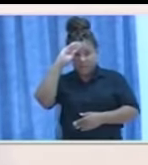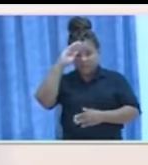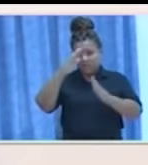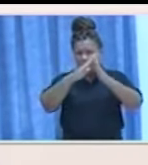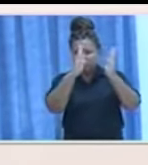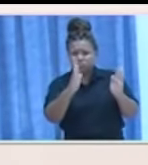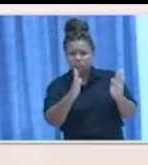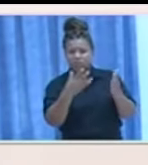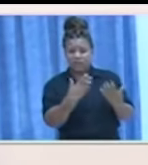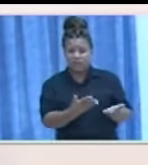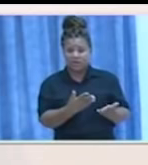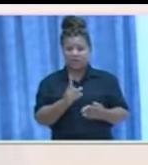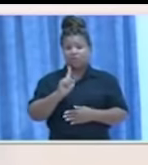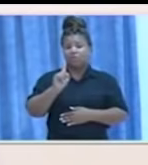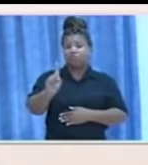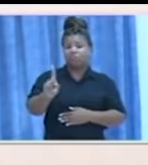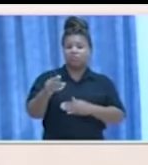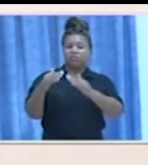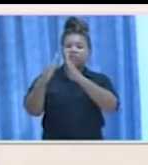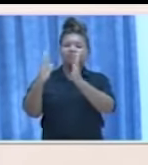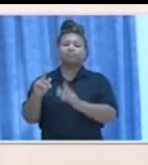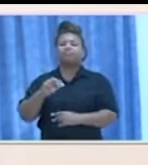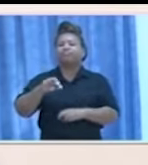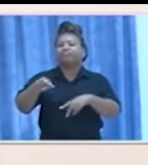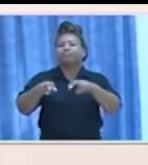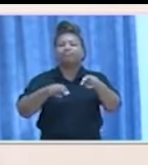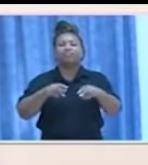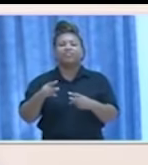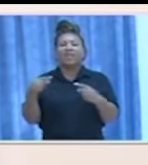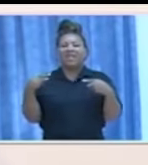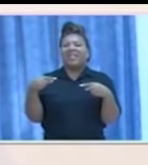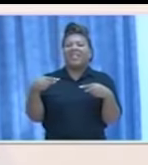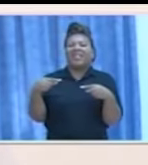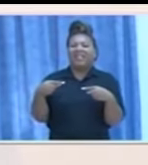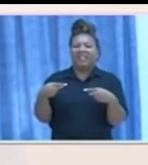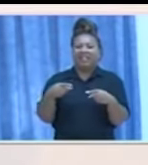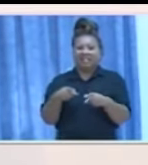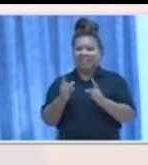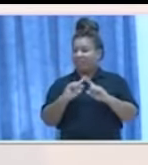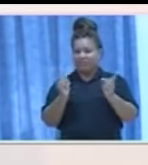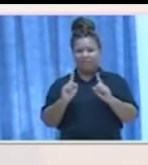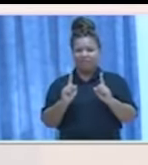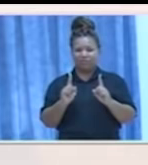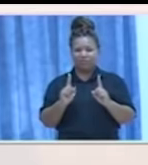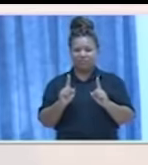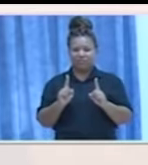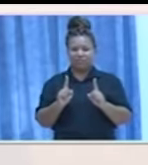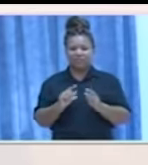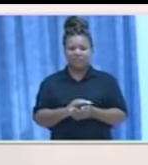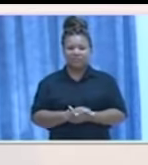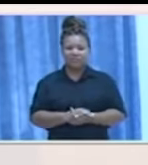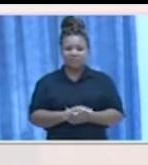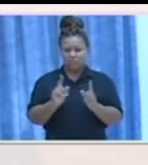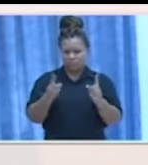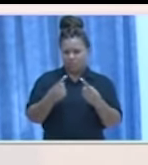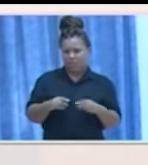Le temps de discharge, nous avons pris en service avec nous. Il y a des gens qui sont capables de la société, vivre la vie normale. Nous